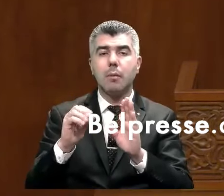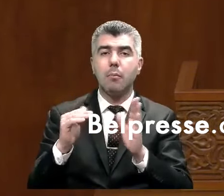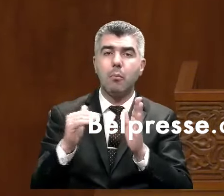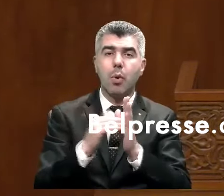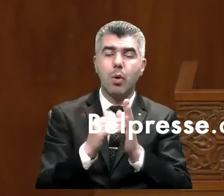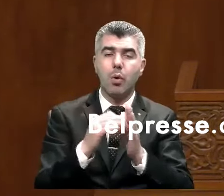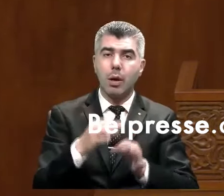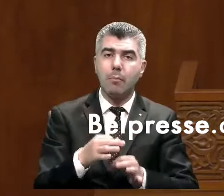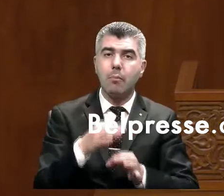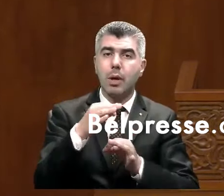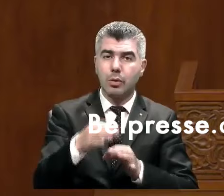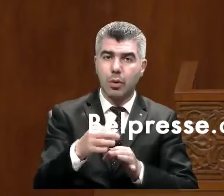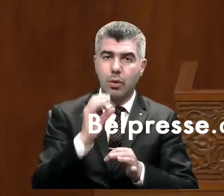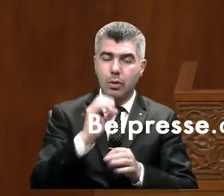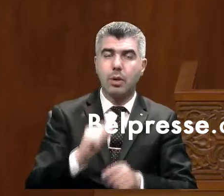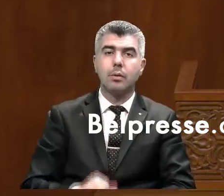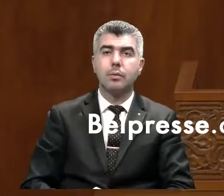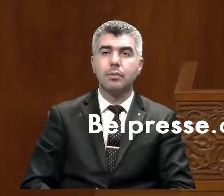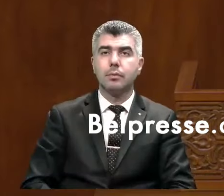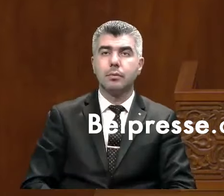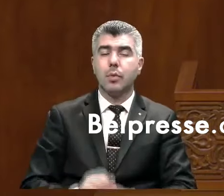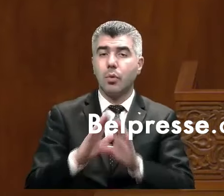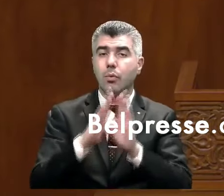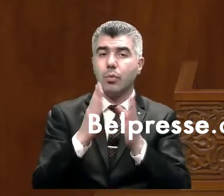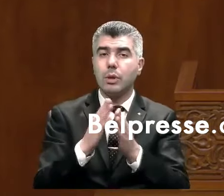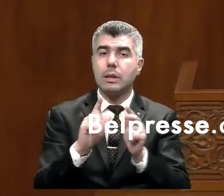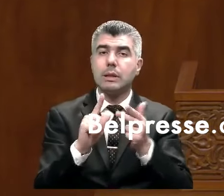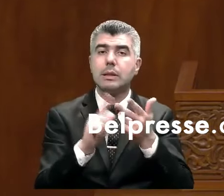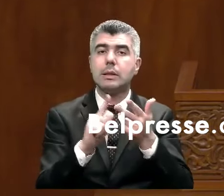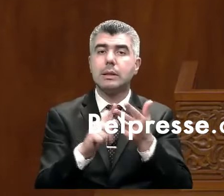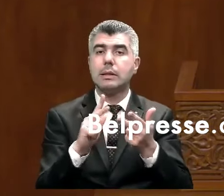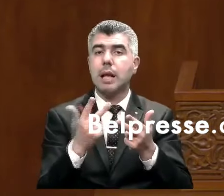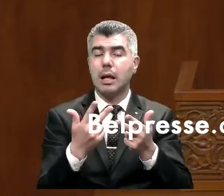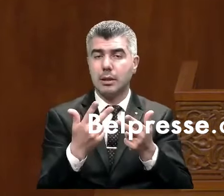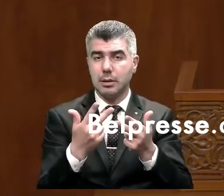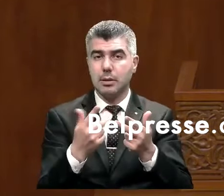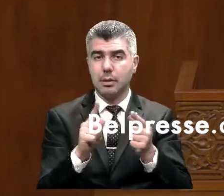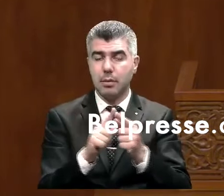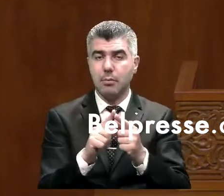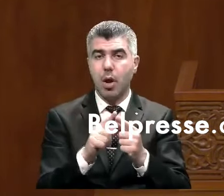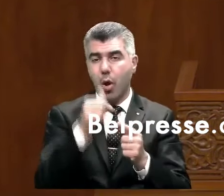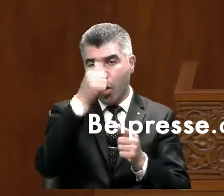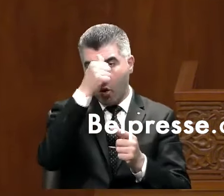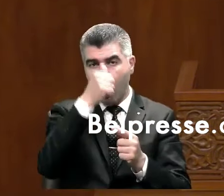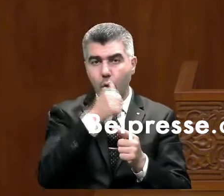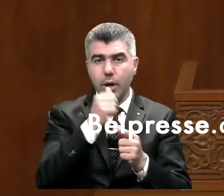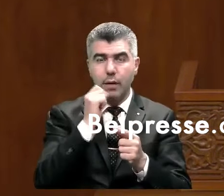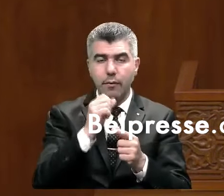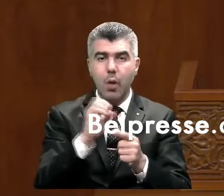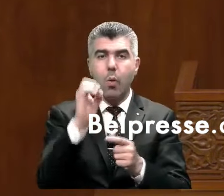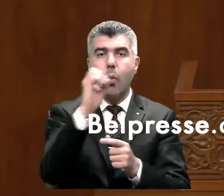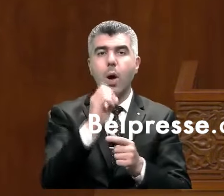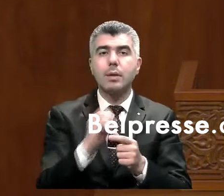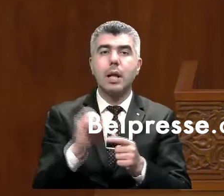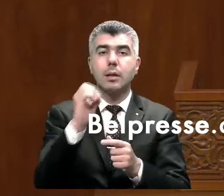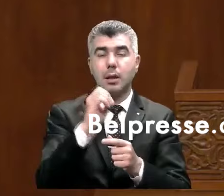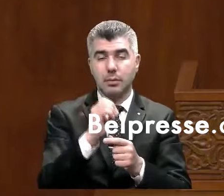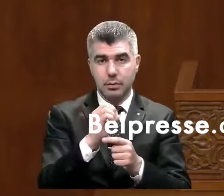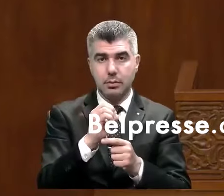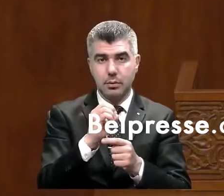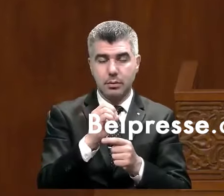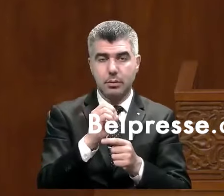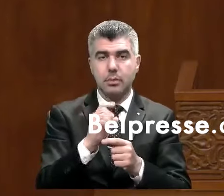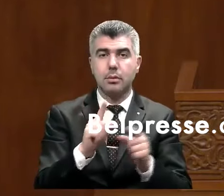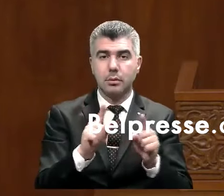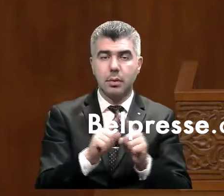متر مكعب من هذه الحصه المجموعه الثالثه هي ملويه وتدله والحوز وورزازات واللي كتمثل مع